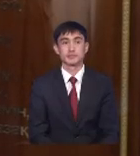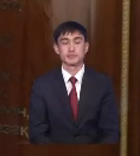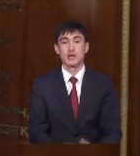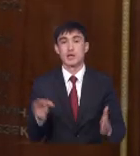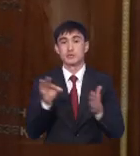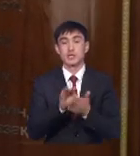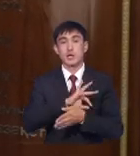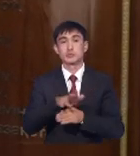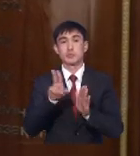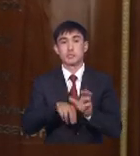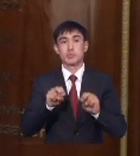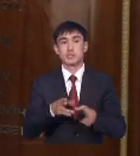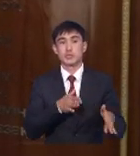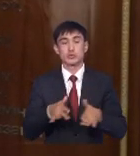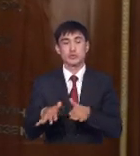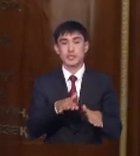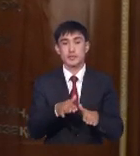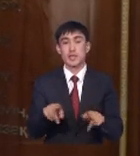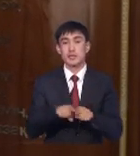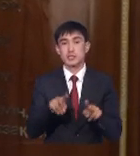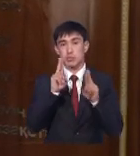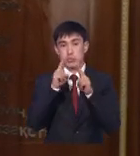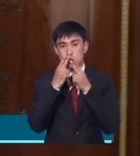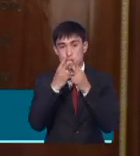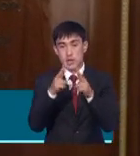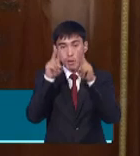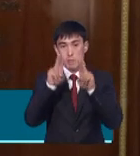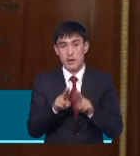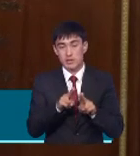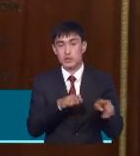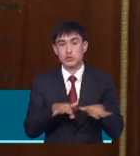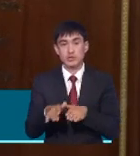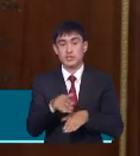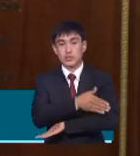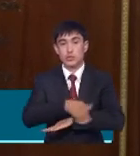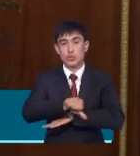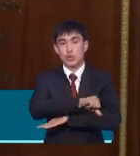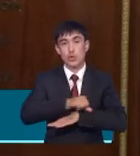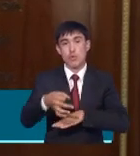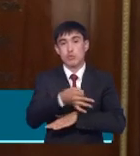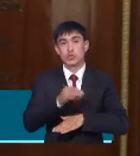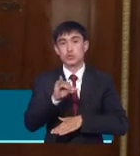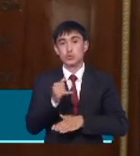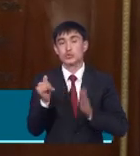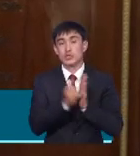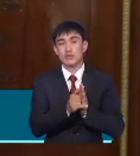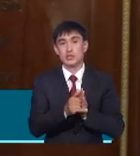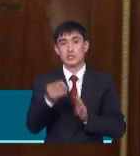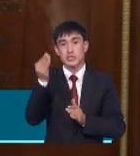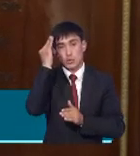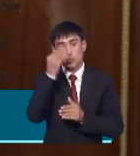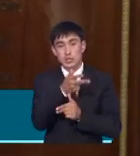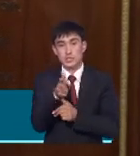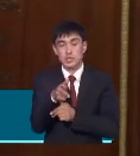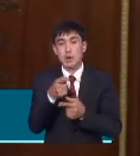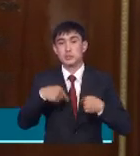обеспечения безопасности дорожного движения а также соблюдения правил дорожного движения на территории области цу устанавливается интеллектуальной системы